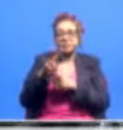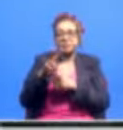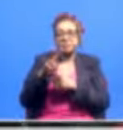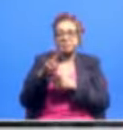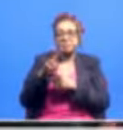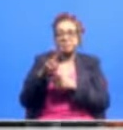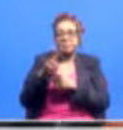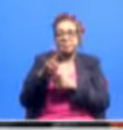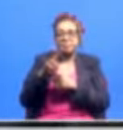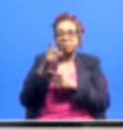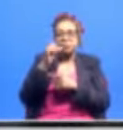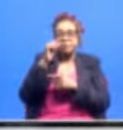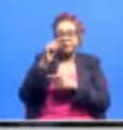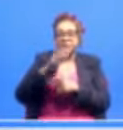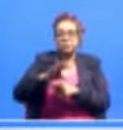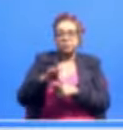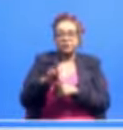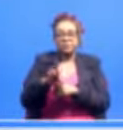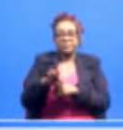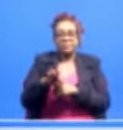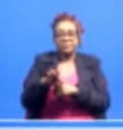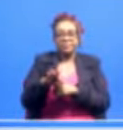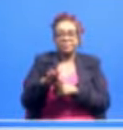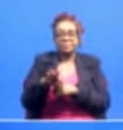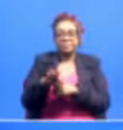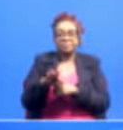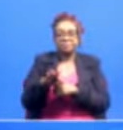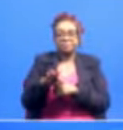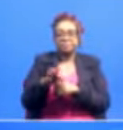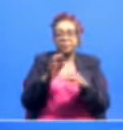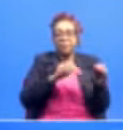katika kaunti ya Mombasa. Tutoke Mombasa sasa, turejee hapa Nairobi.